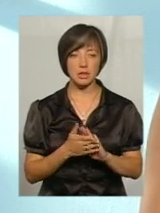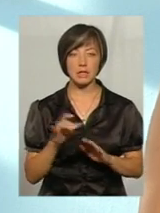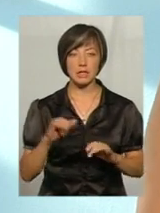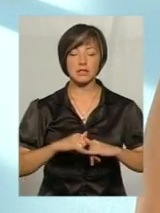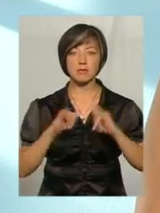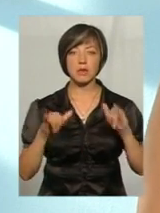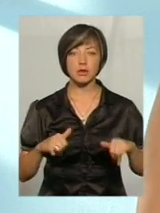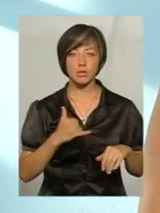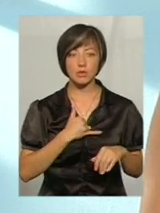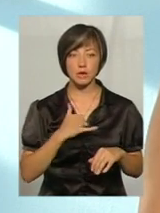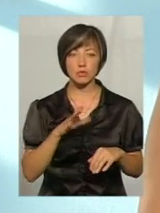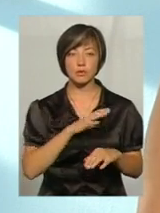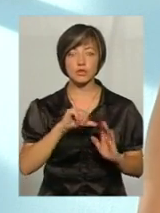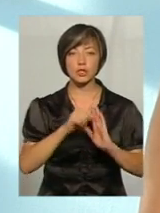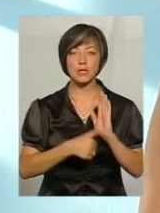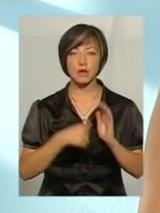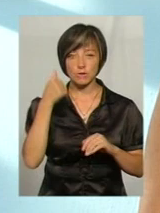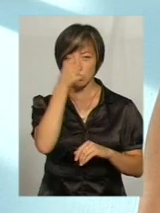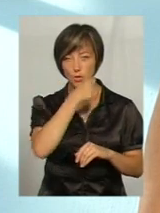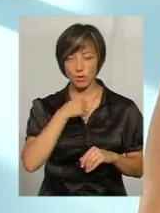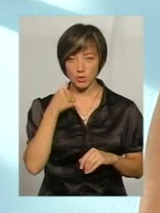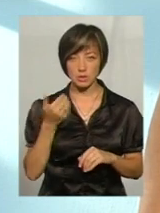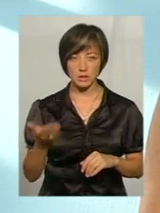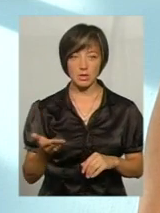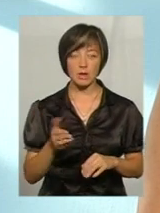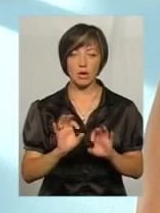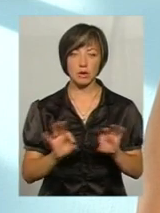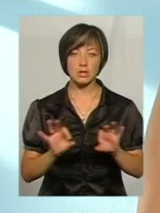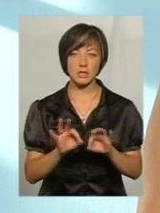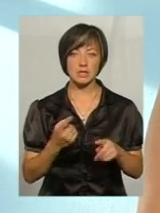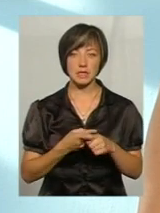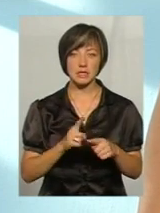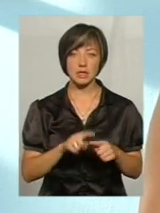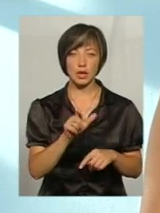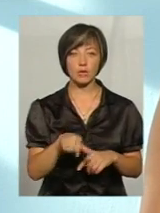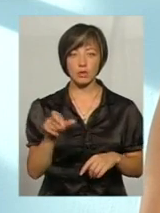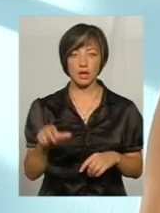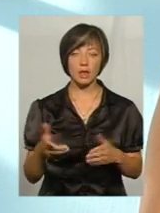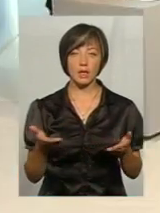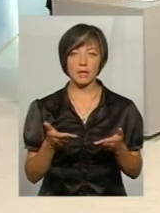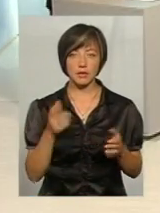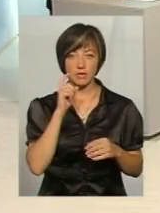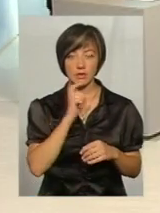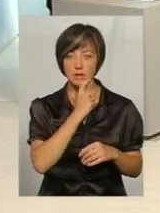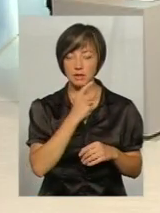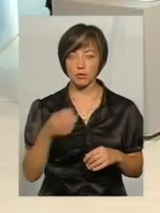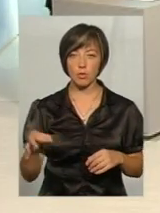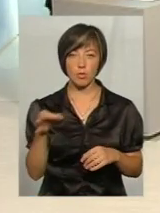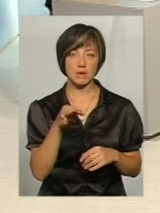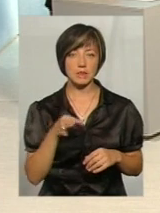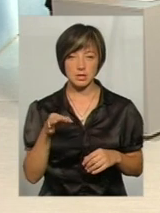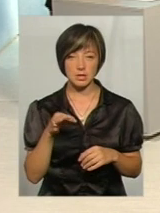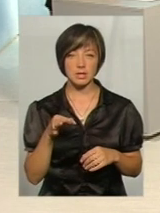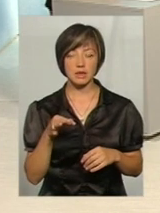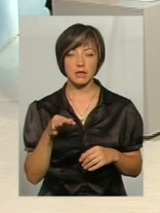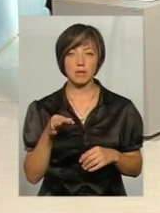всплеск цього в нас був у 16-му році. От що пані Оксана розказувала за цих людей, які у Вінницькій області,